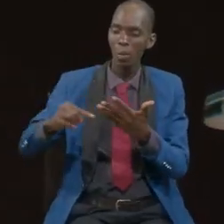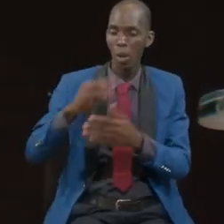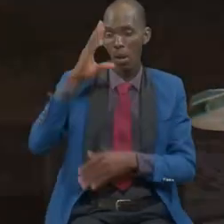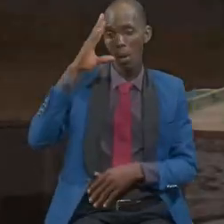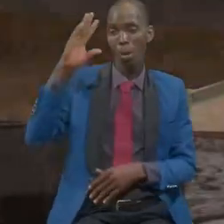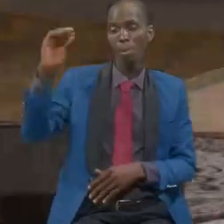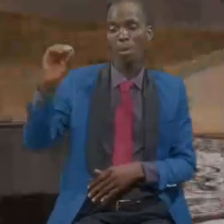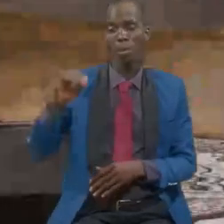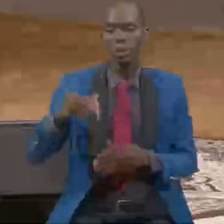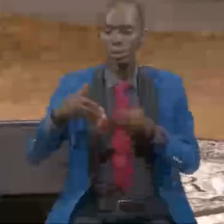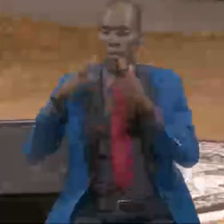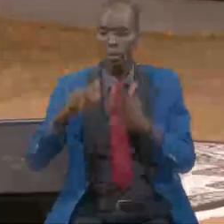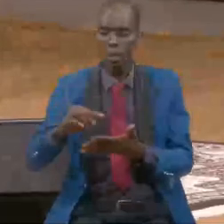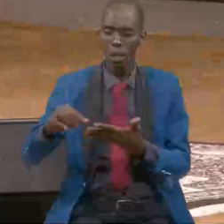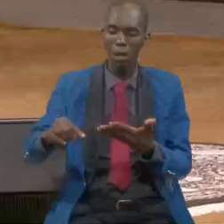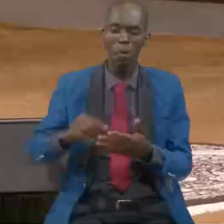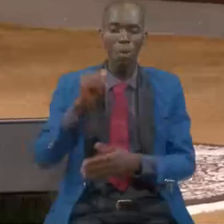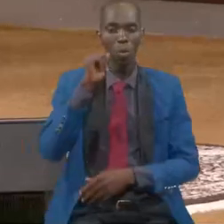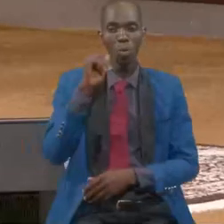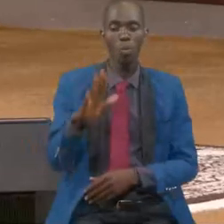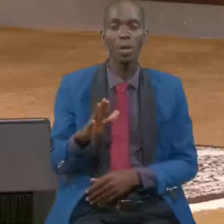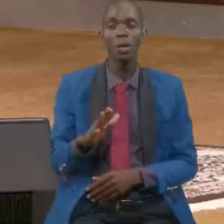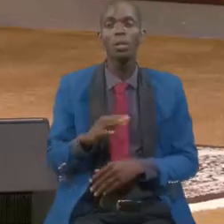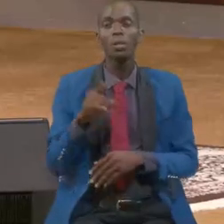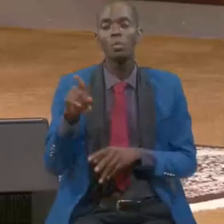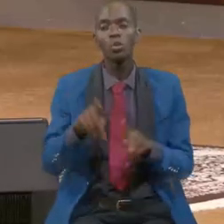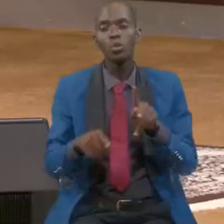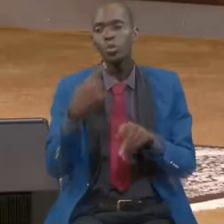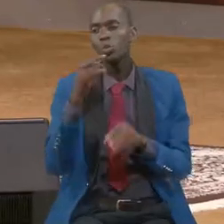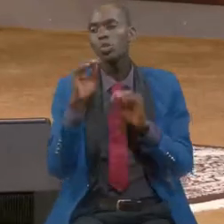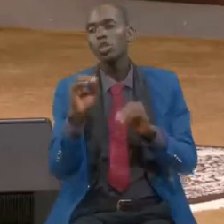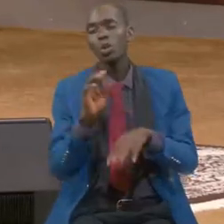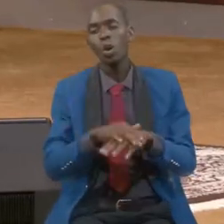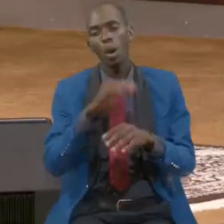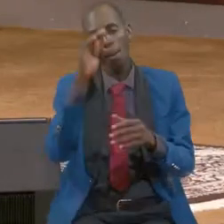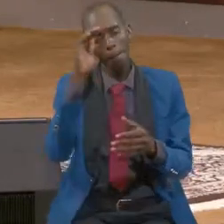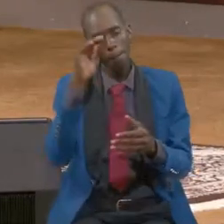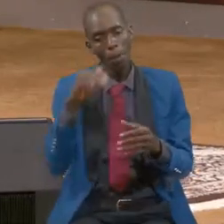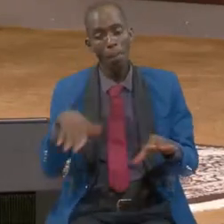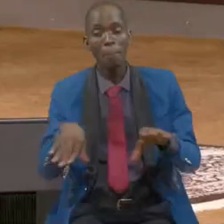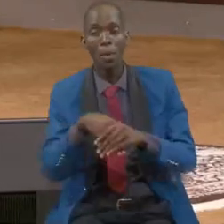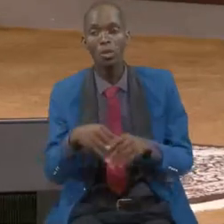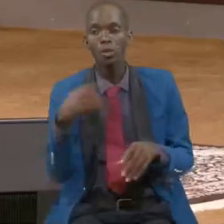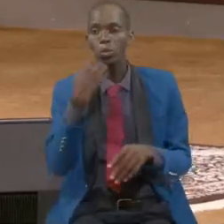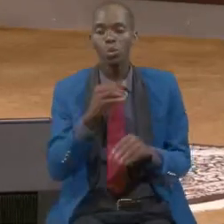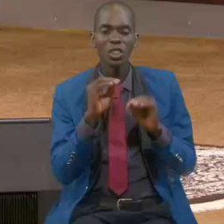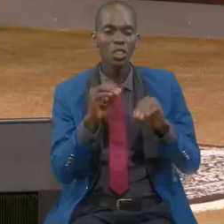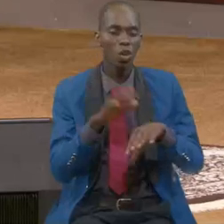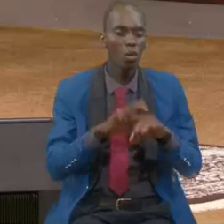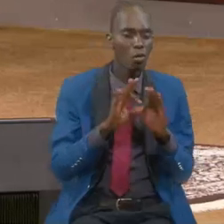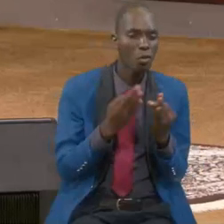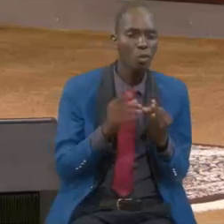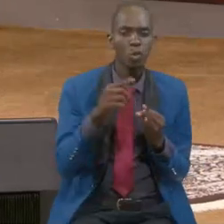les hommes, les dirigeantes des femmes, ceux qui enseignent sur la famille, ceux